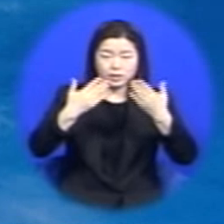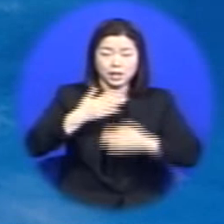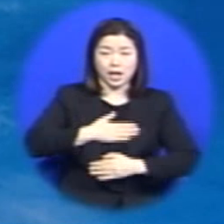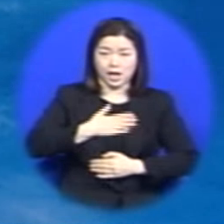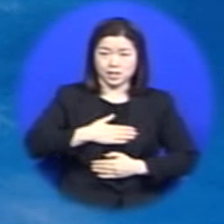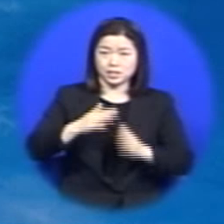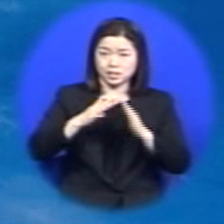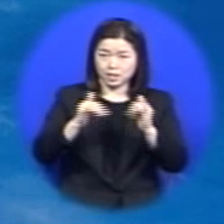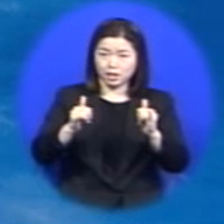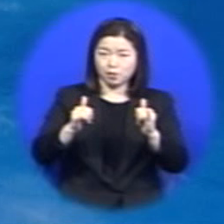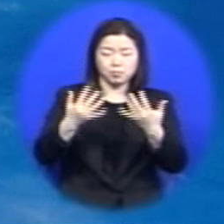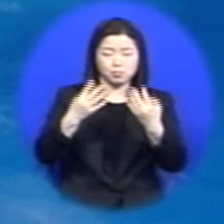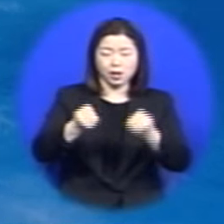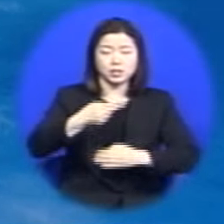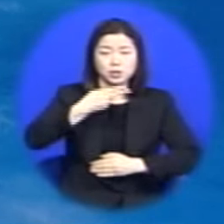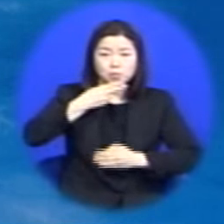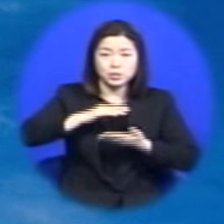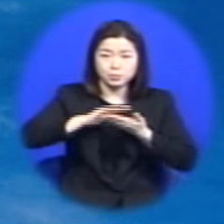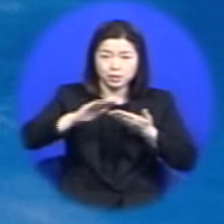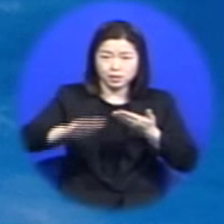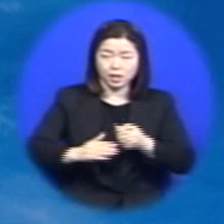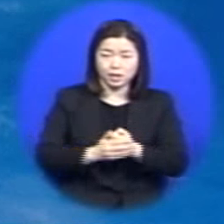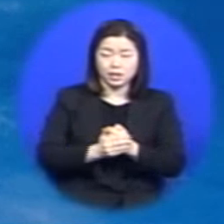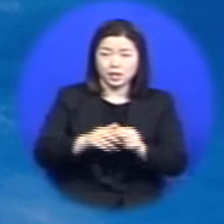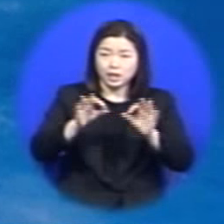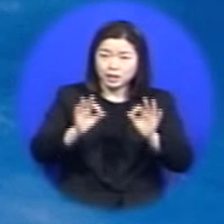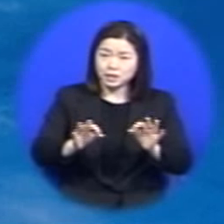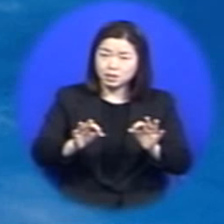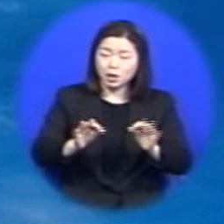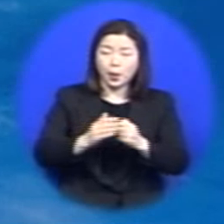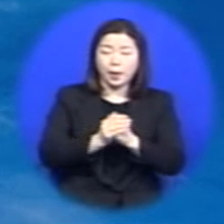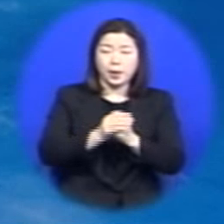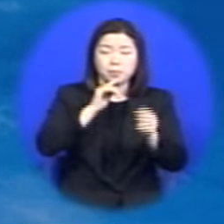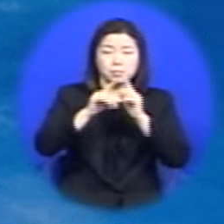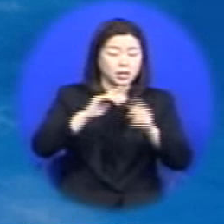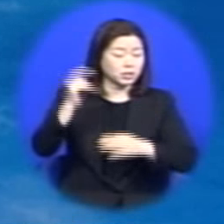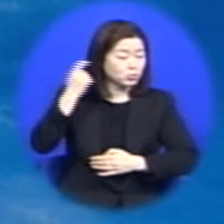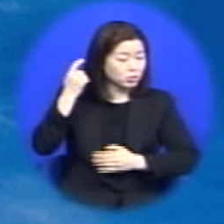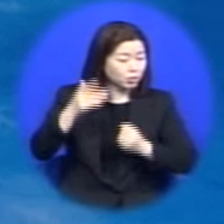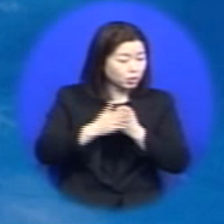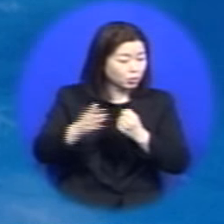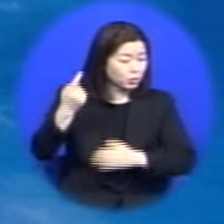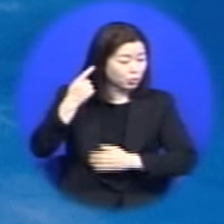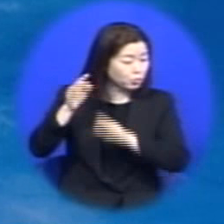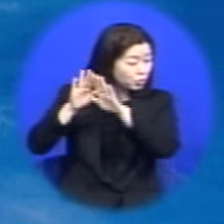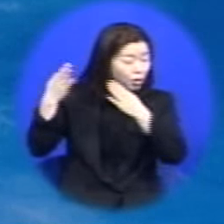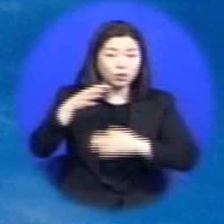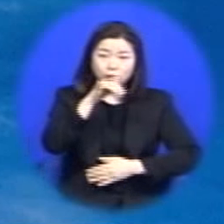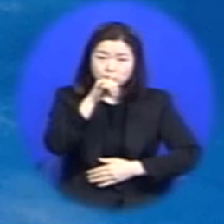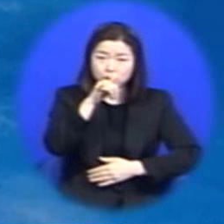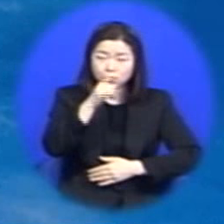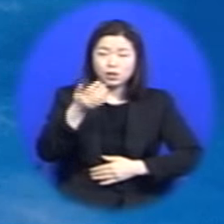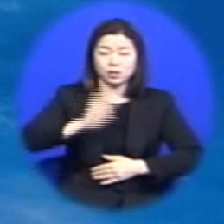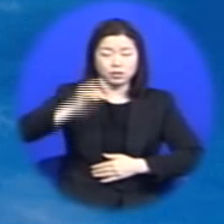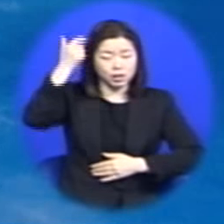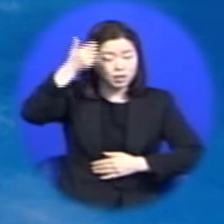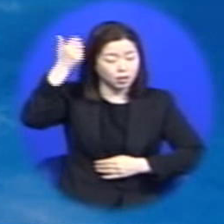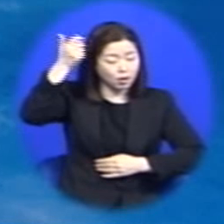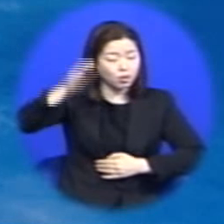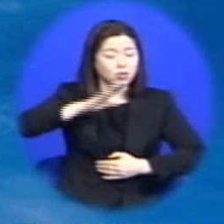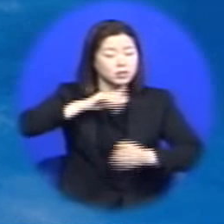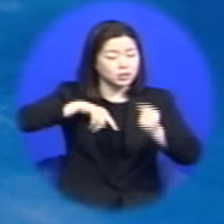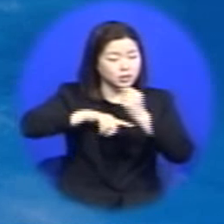분들이 잘 없으십니다. 이제 말씀은 들어서 귀가 열리셨는데 영과 진리로 예배해야 된다.